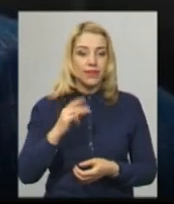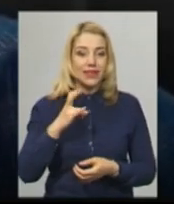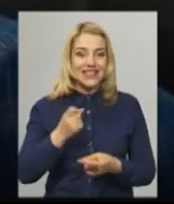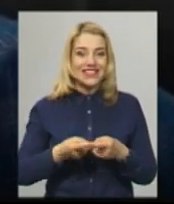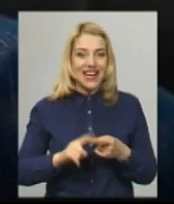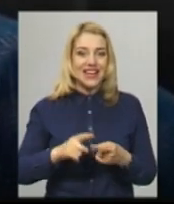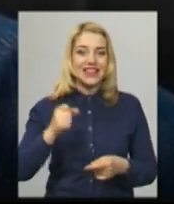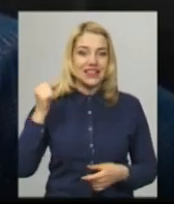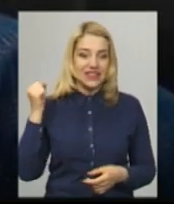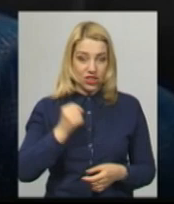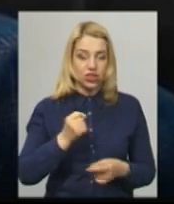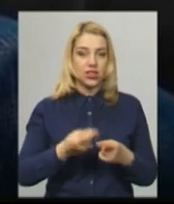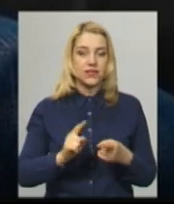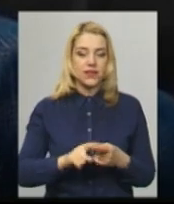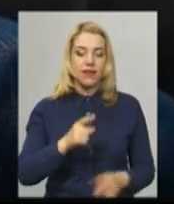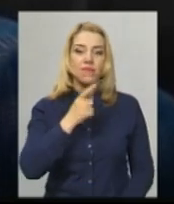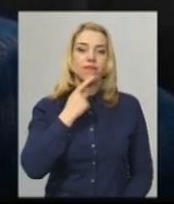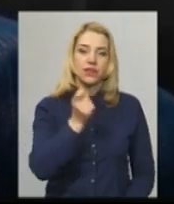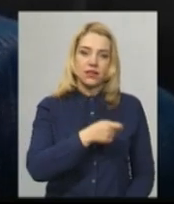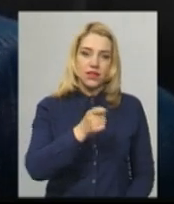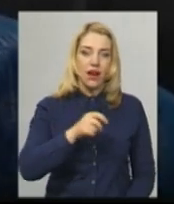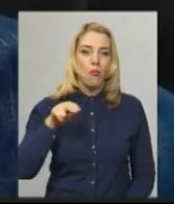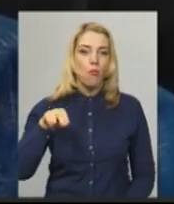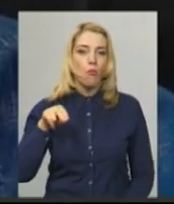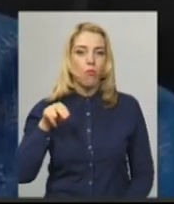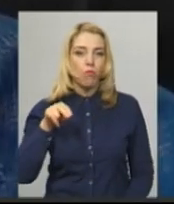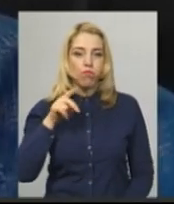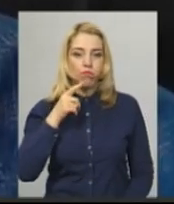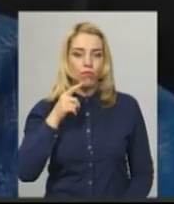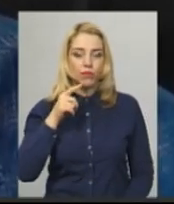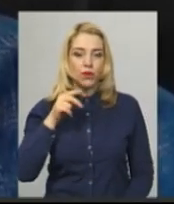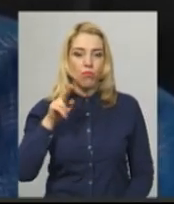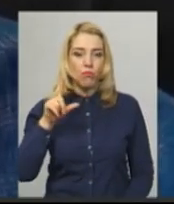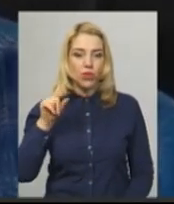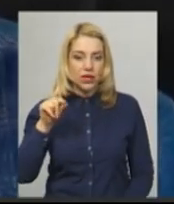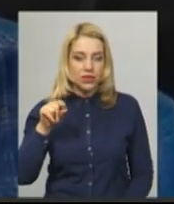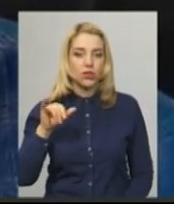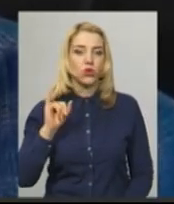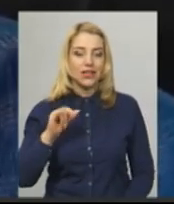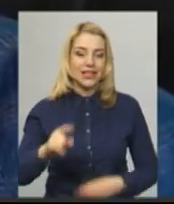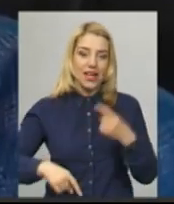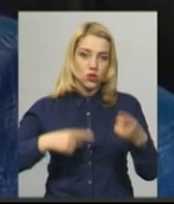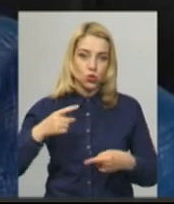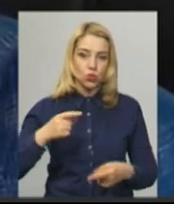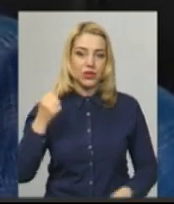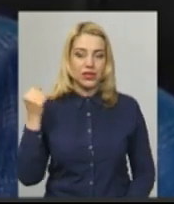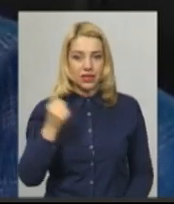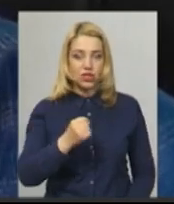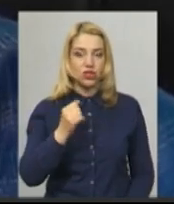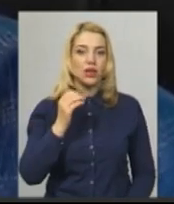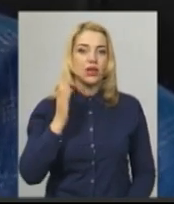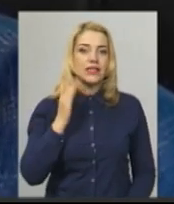цей тиждень це неділя понеділок. І на наступний тиждень це субота